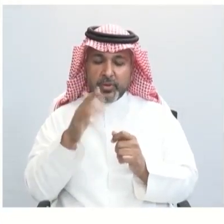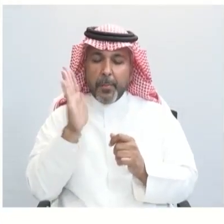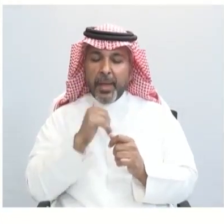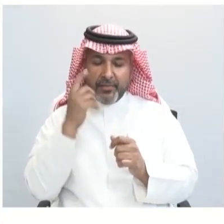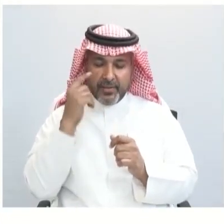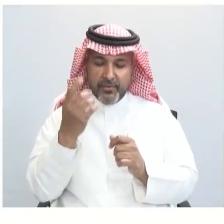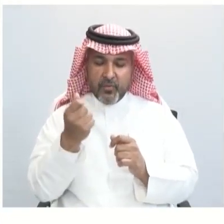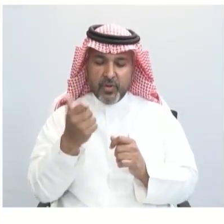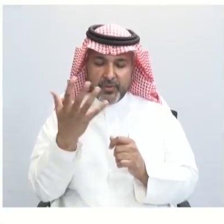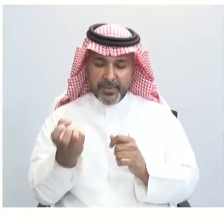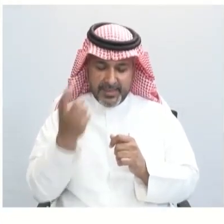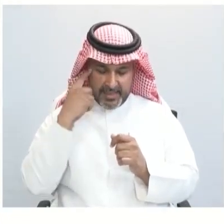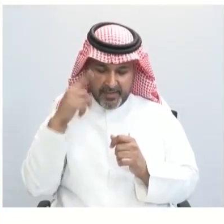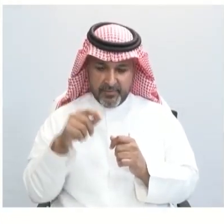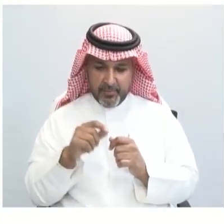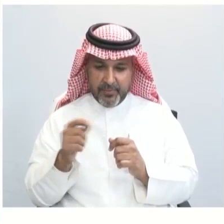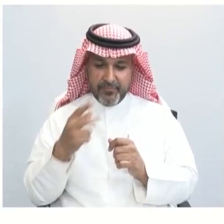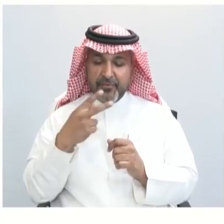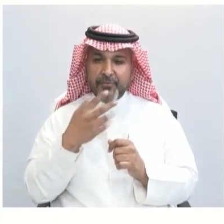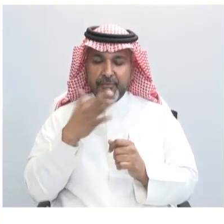نقوم باختيار الحساب المجاني،